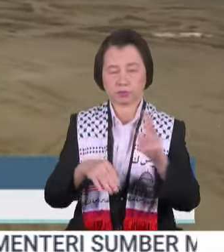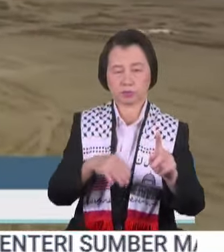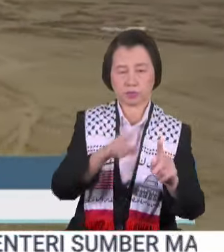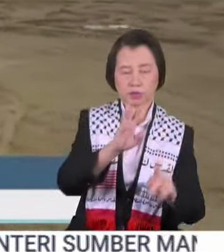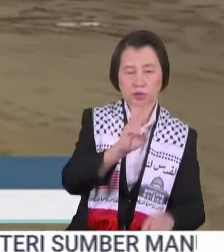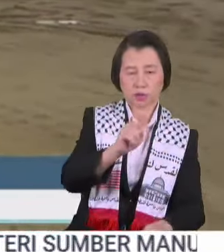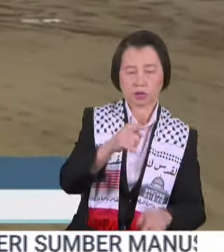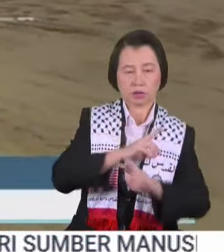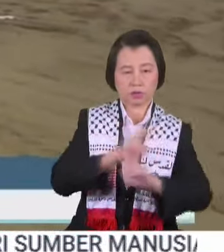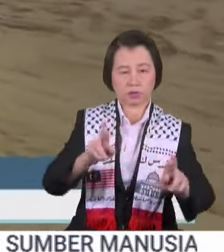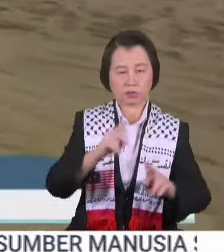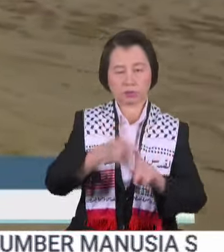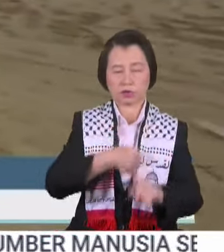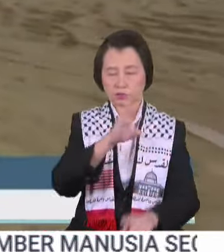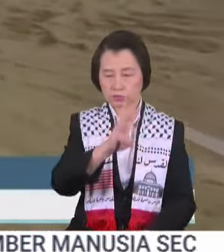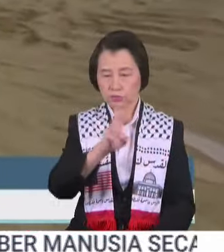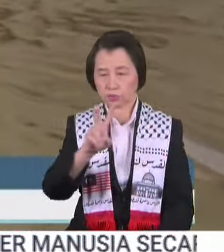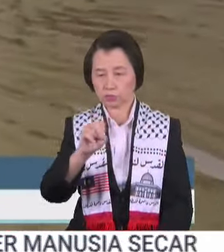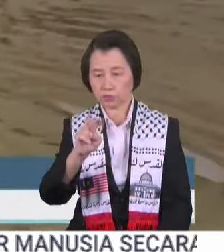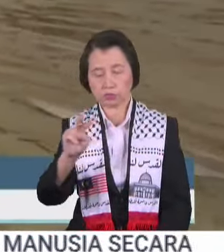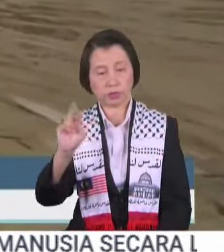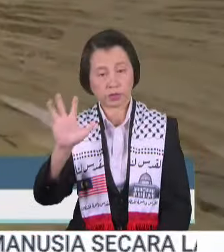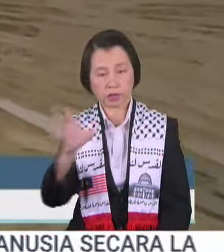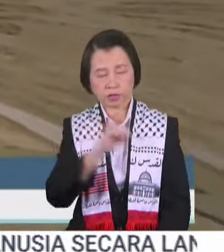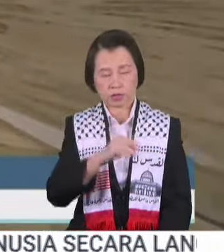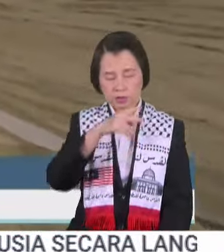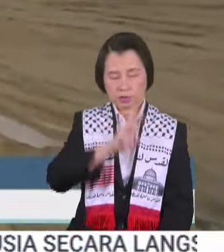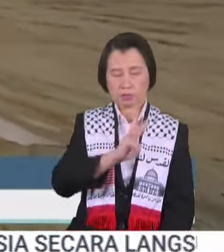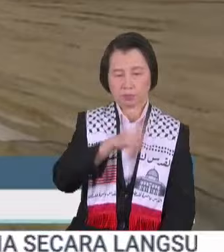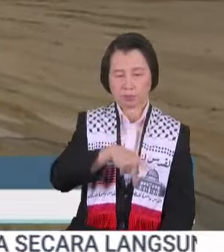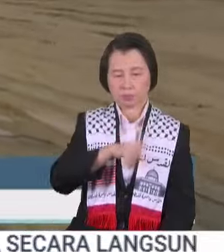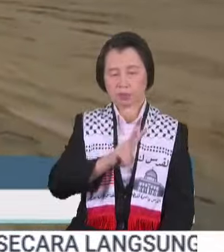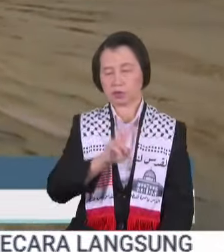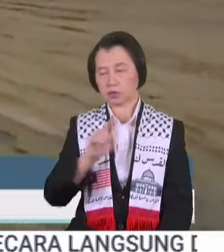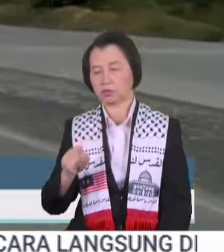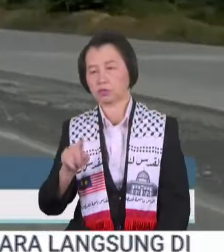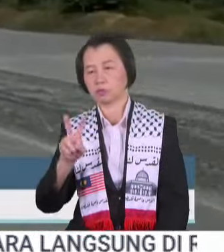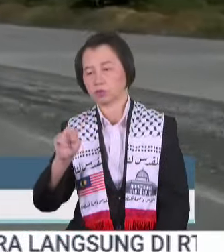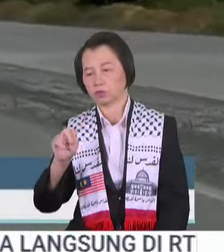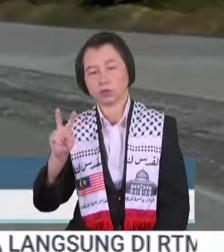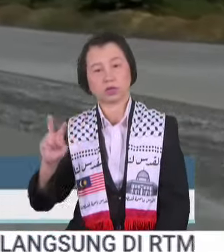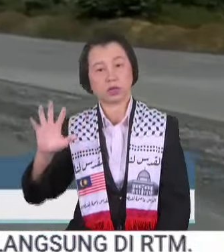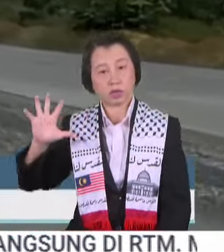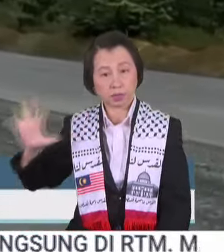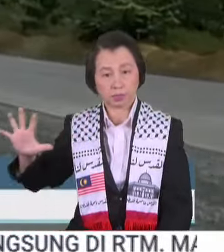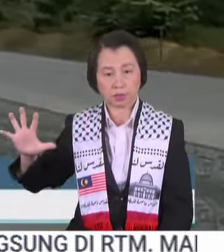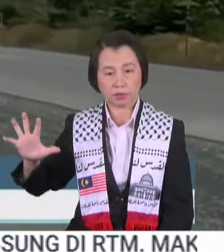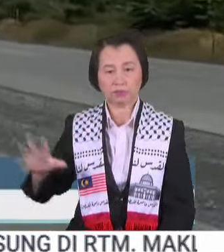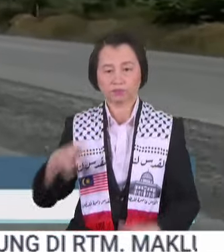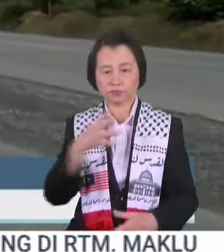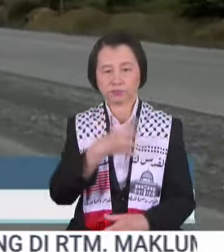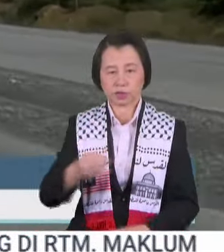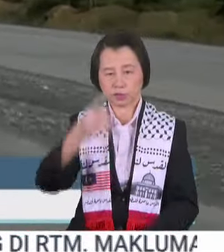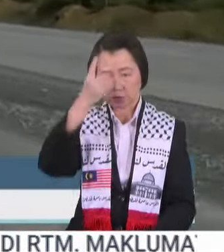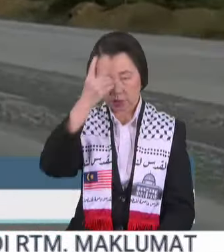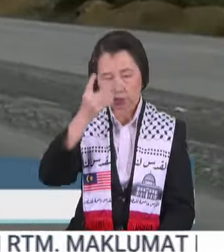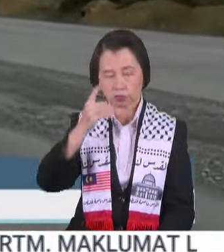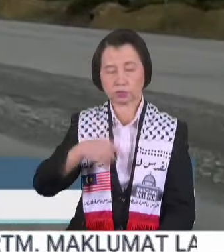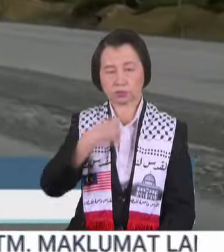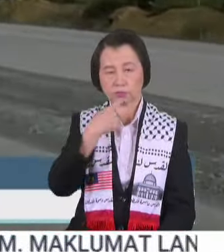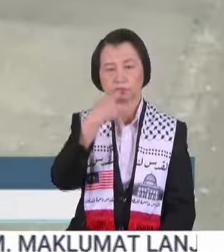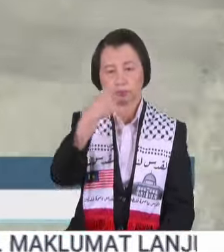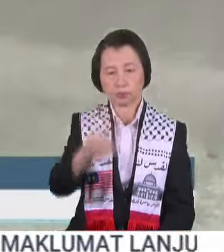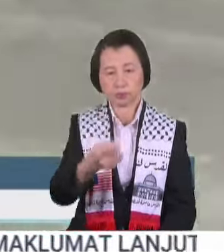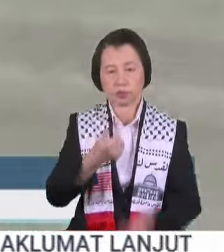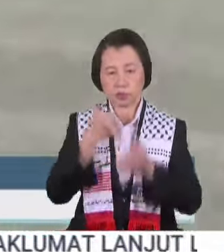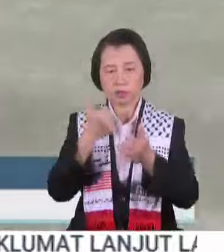dijangka siap Jun 2025 dan WP2 pada April 2025. Dalam pada itu, Datuk Syahilmi